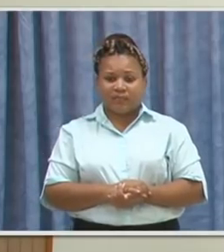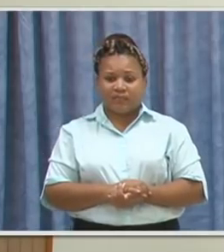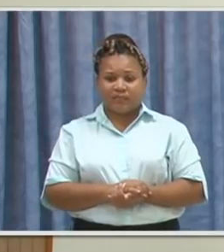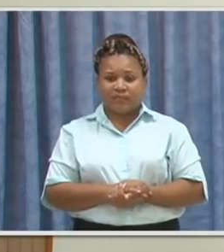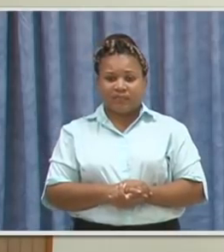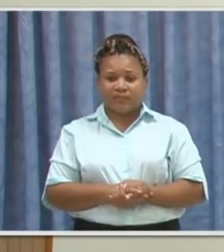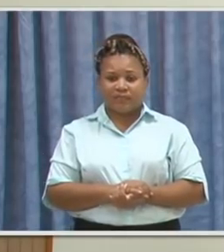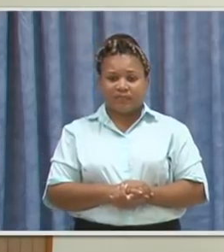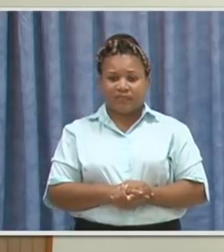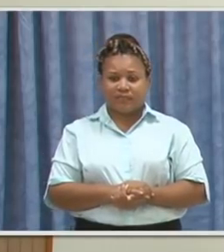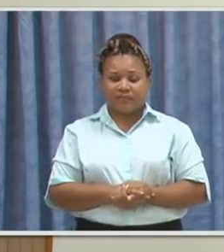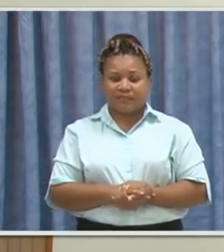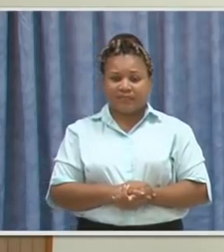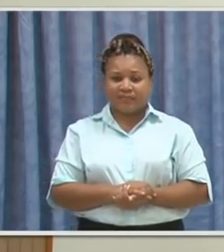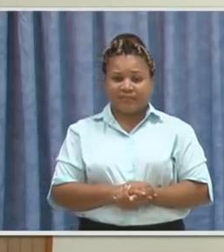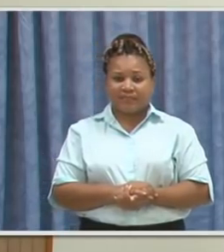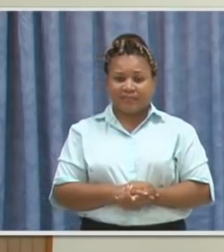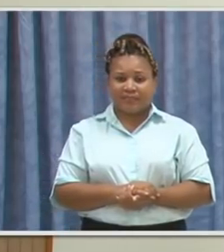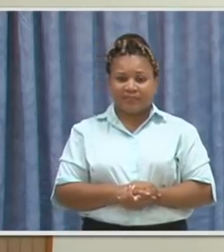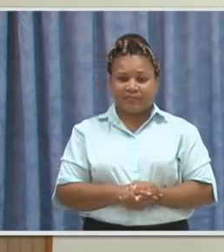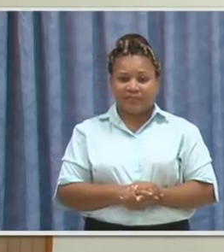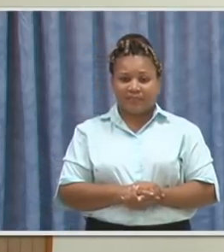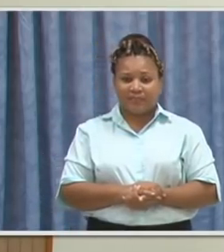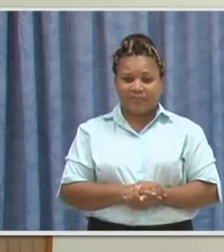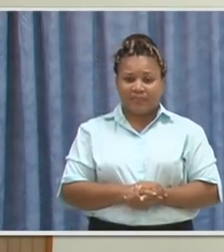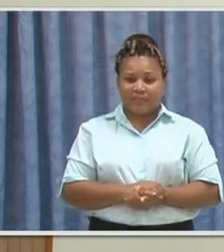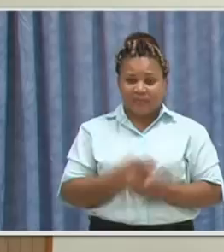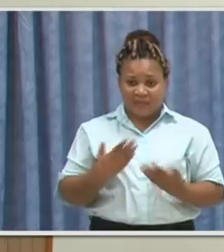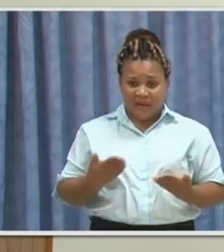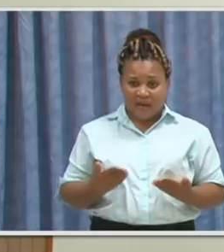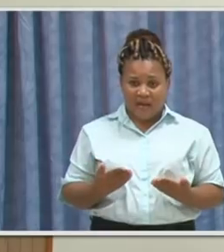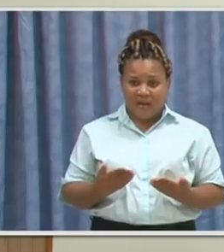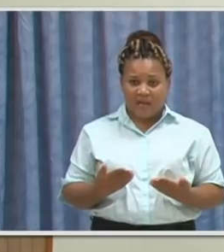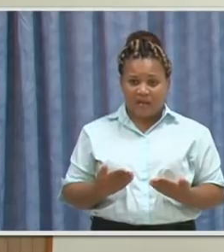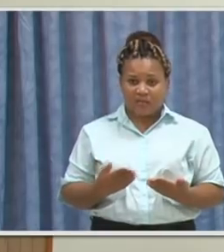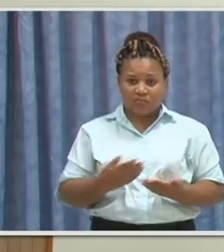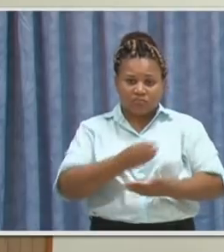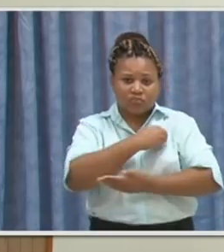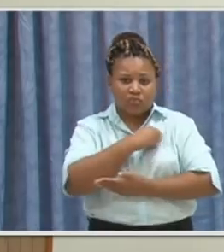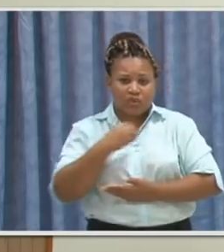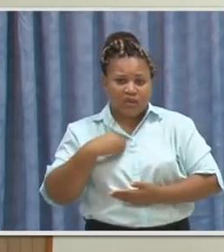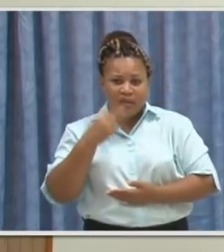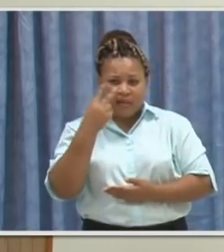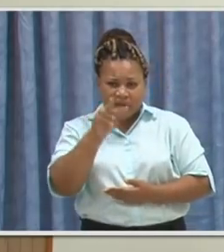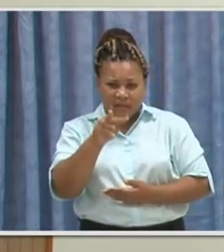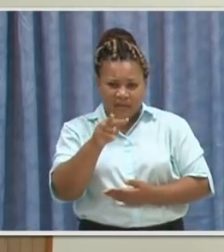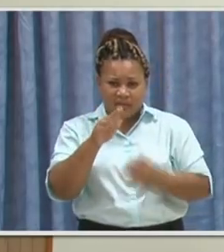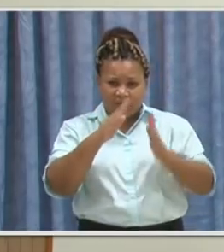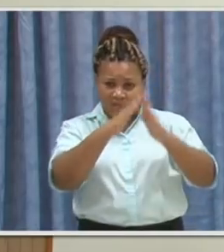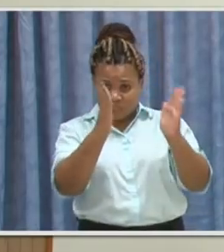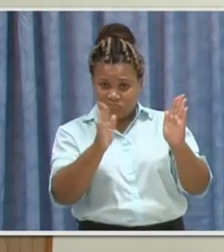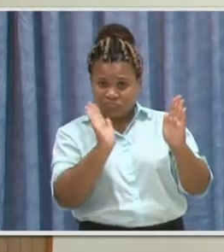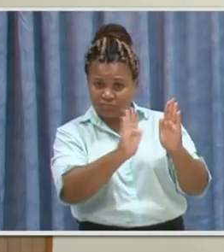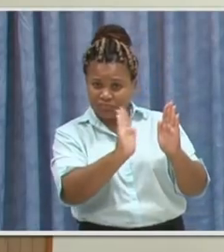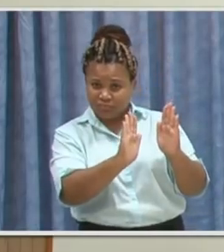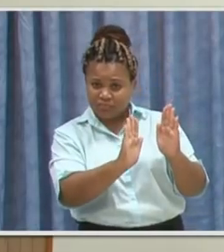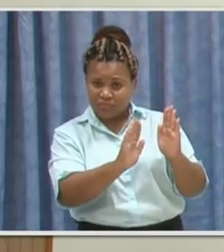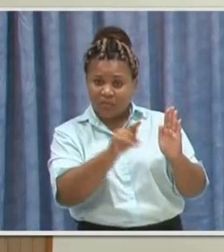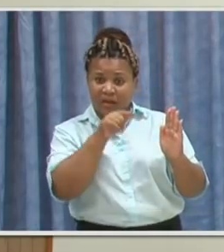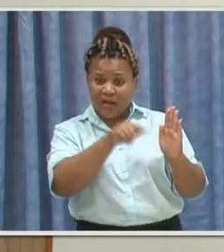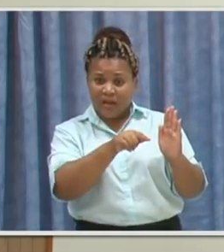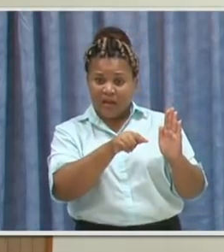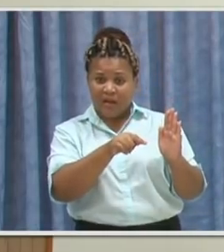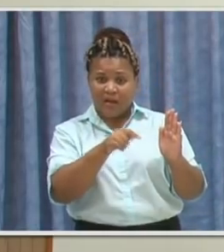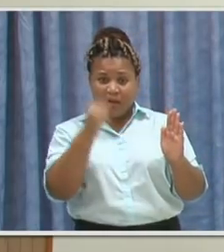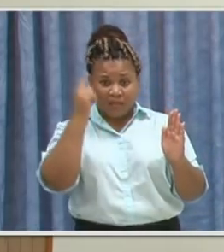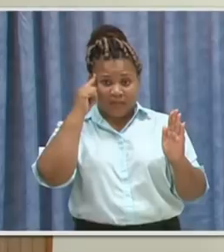réhabiliter les autres psychologically et même son madame aussi il passe through